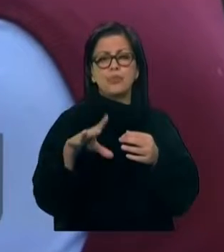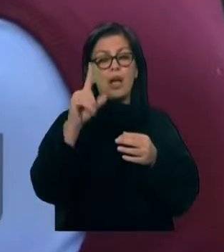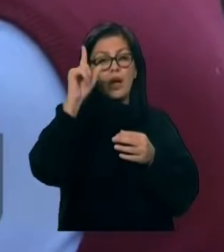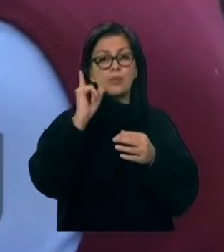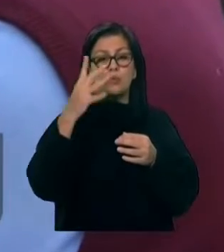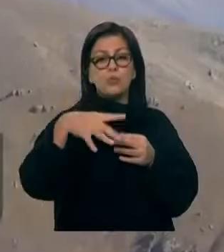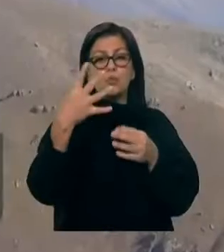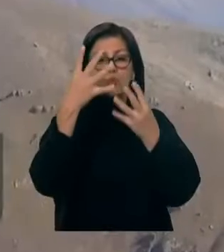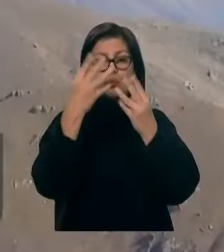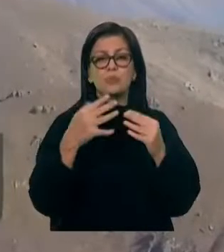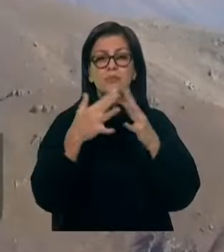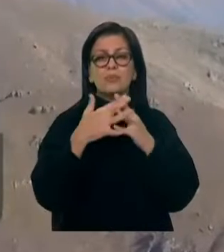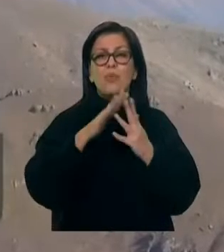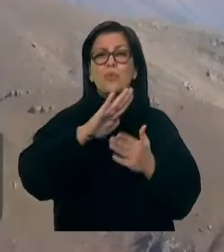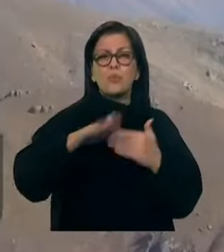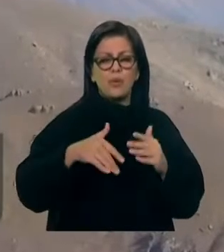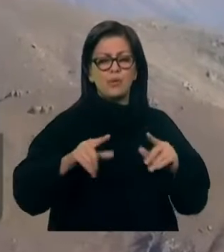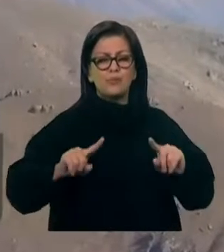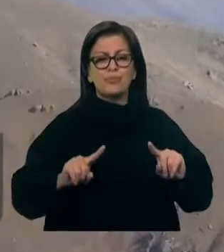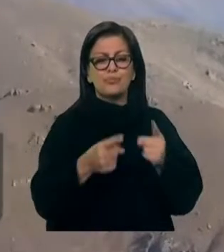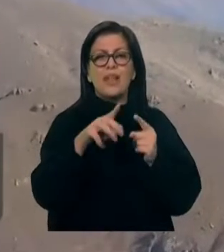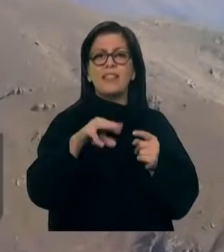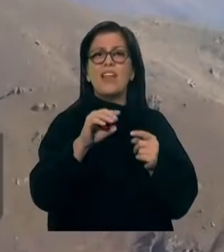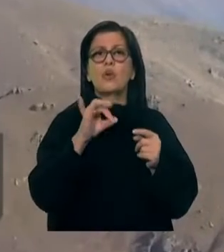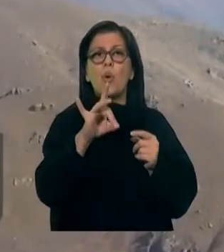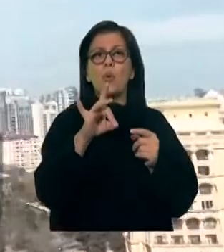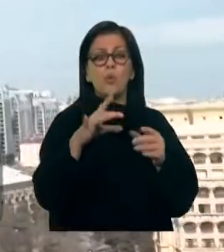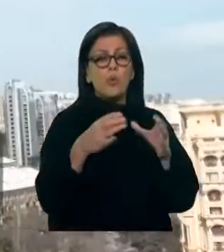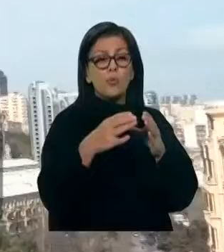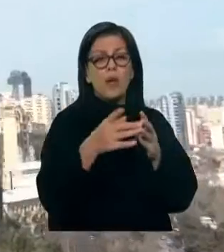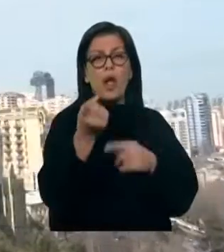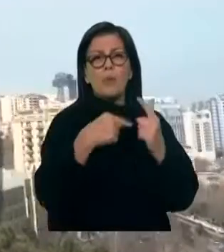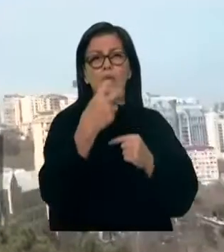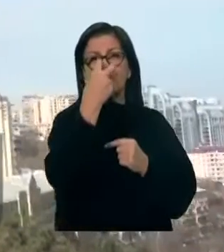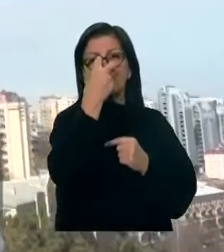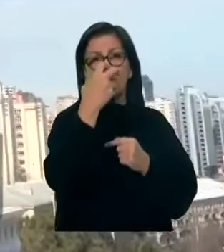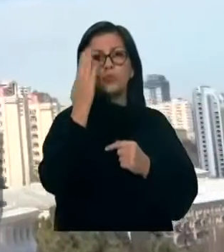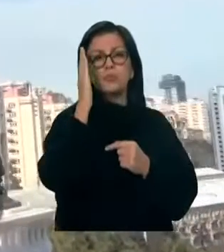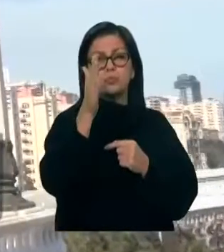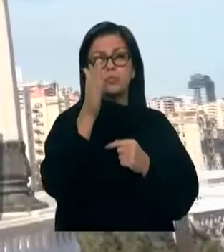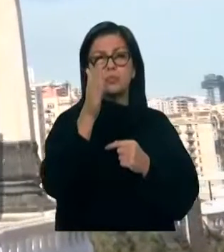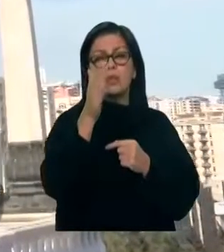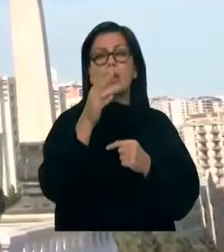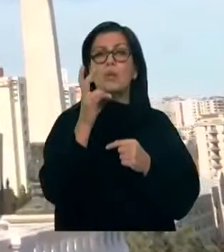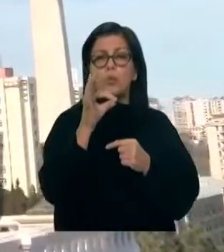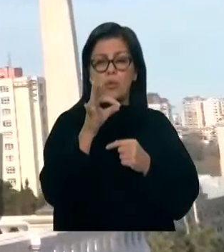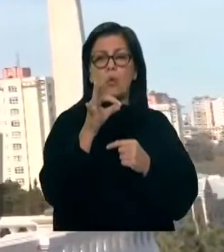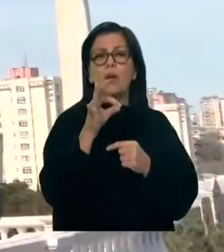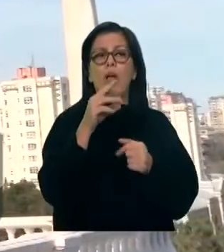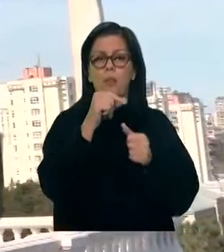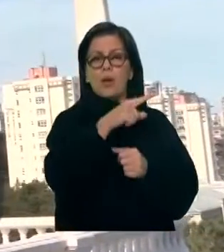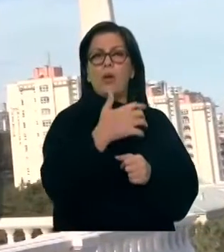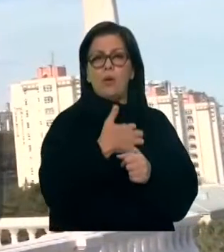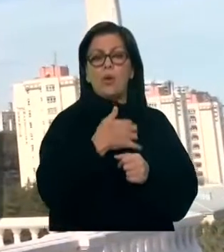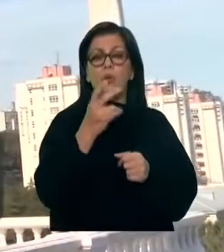günlük müharibədən sonra saxlanılmış terrorçu qruplaşmasını geri istəyəcək. Təbii ki, bunun qarşılığında Azərbaycan tərəfinin də kifayət qədər istəkləri